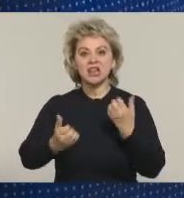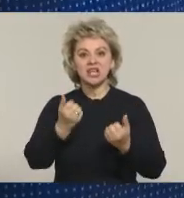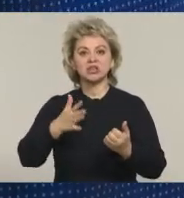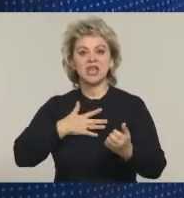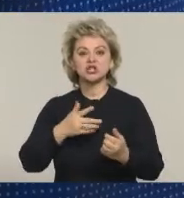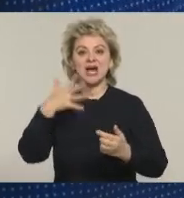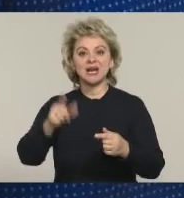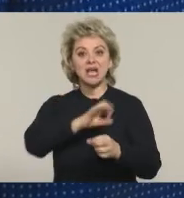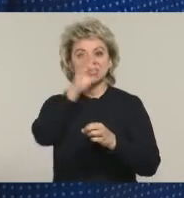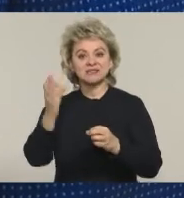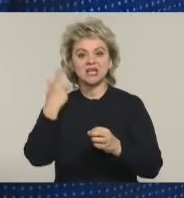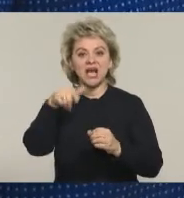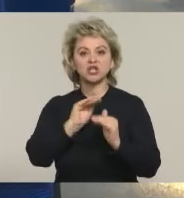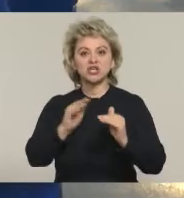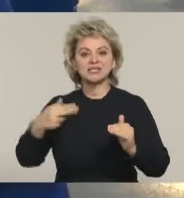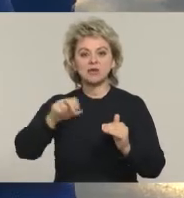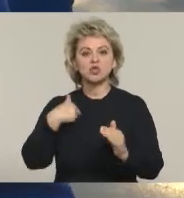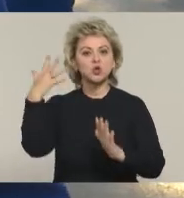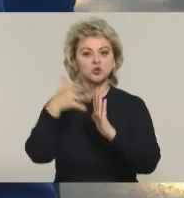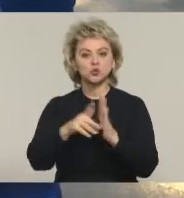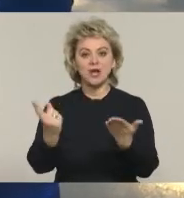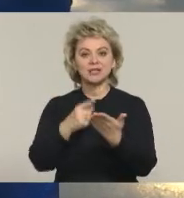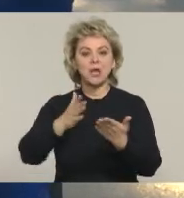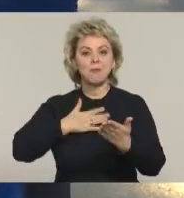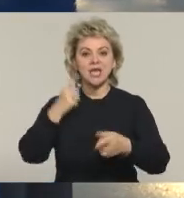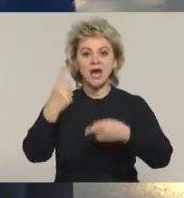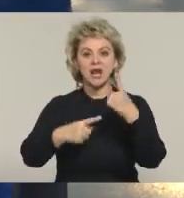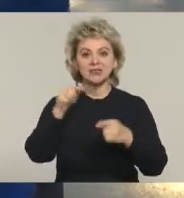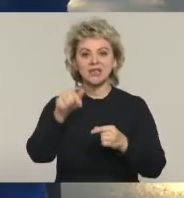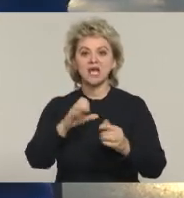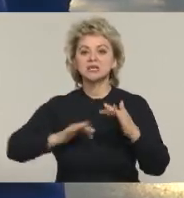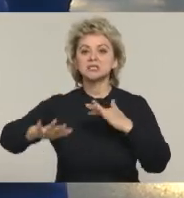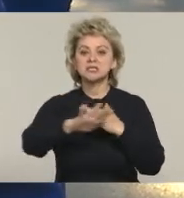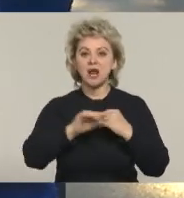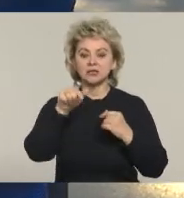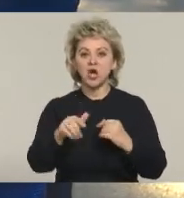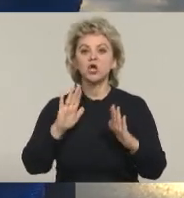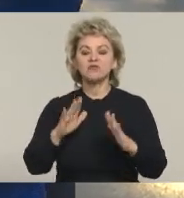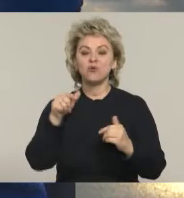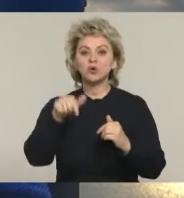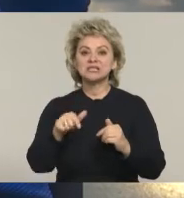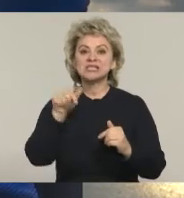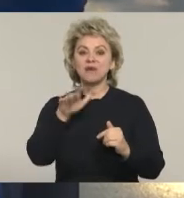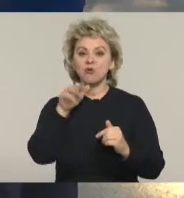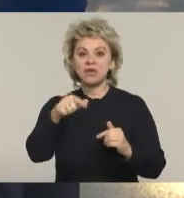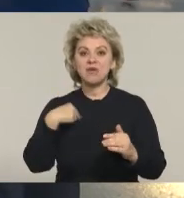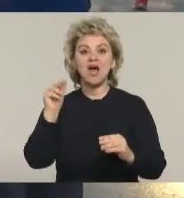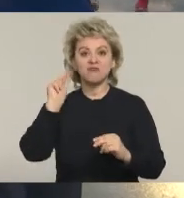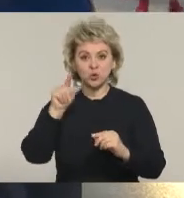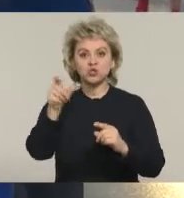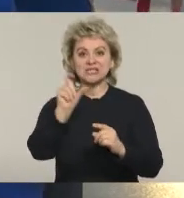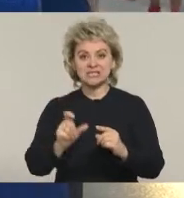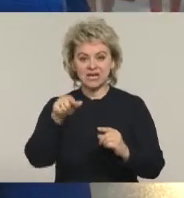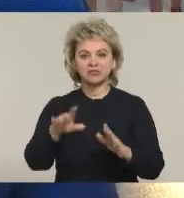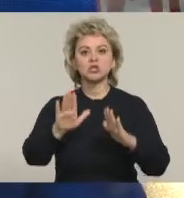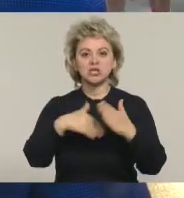рассвет. Когда-то еще в детском садике я изучал книжку «Моя родная страна», и вот с тех пор я выучил это стихотворение